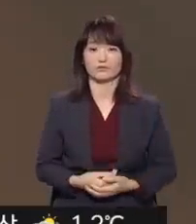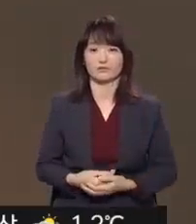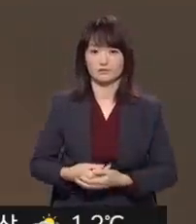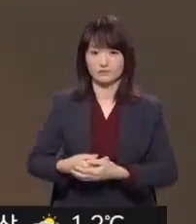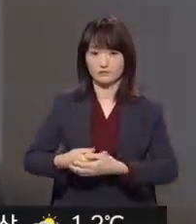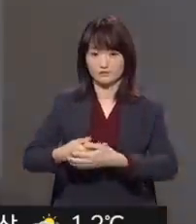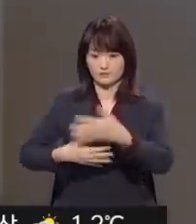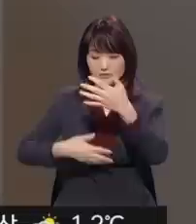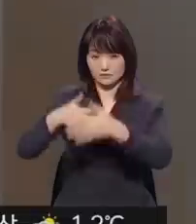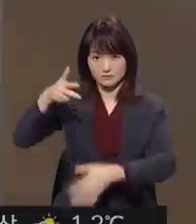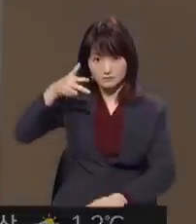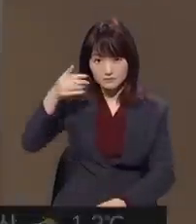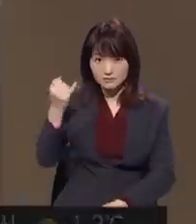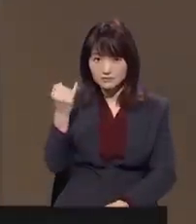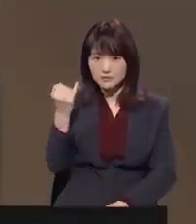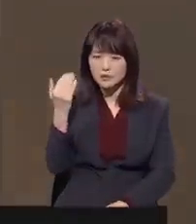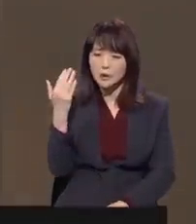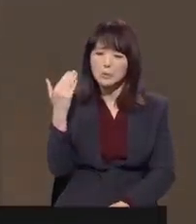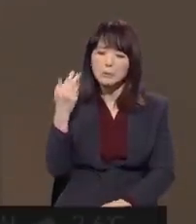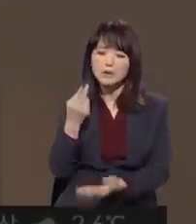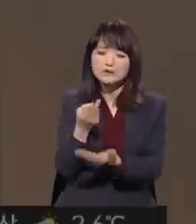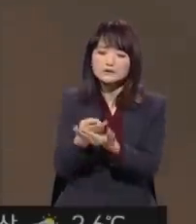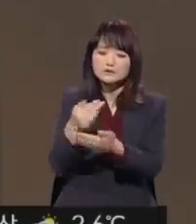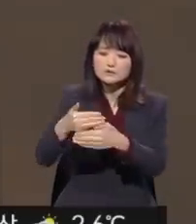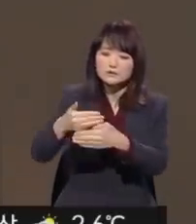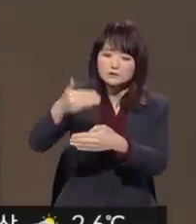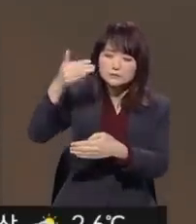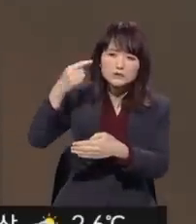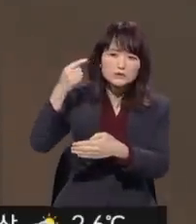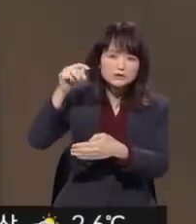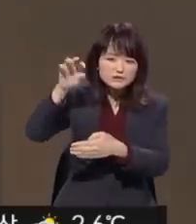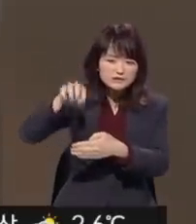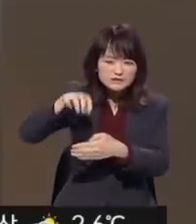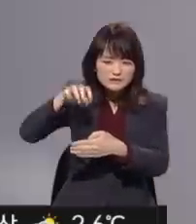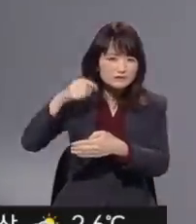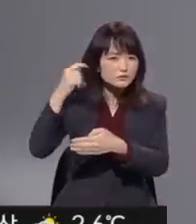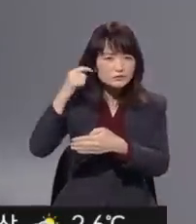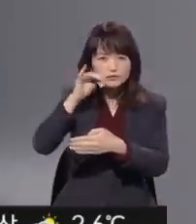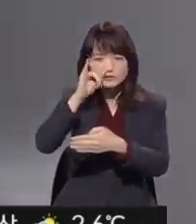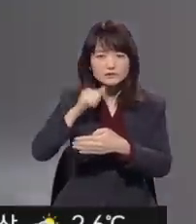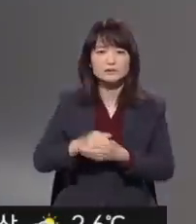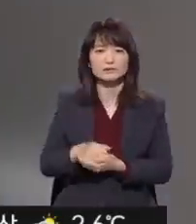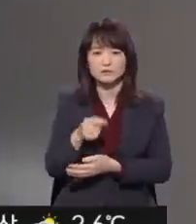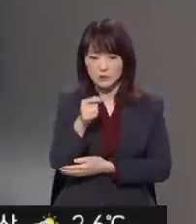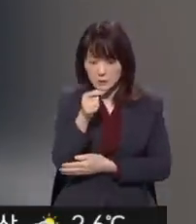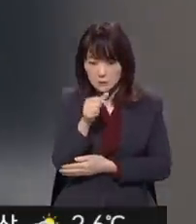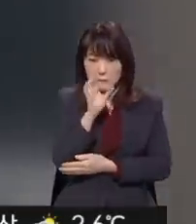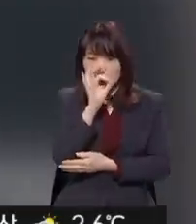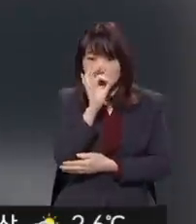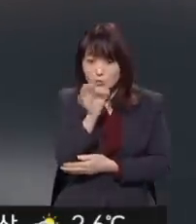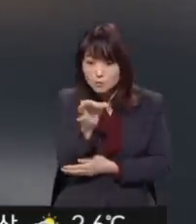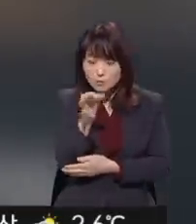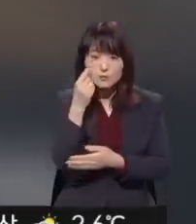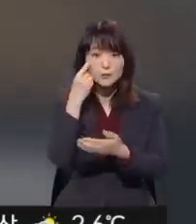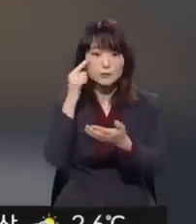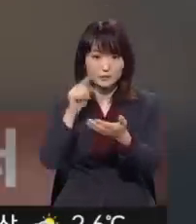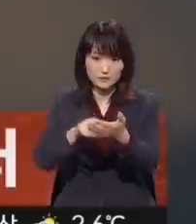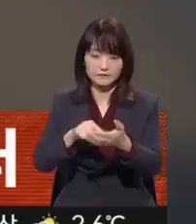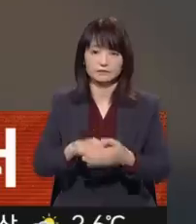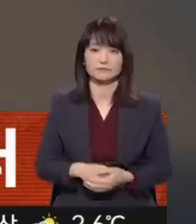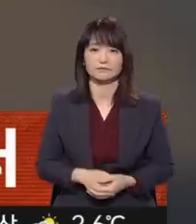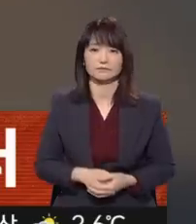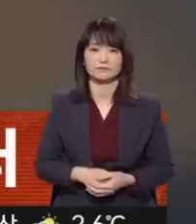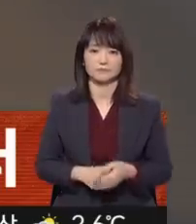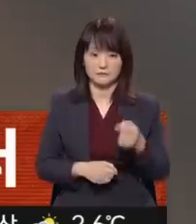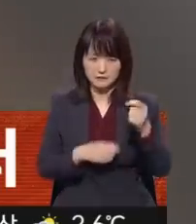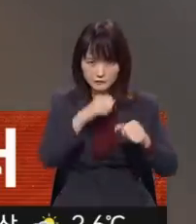영상을 찍은 여성은 얼마 전부터 침실 벽에서 긁는 듯한 소리를 들었습니다. 심지어 작은 구멍도 발견을 했는데요. 이에